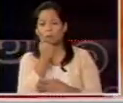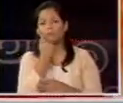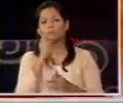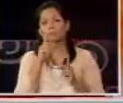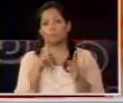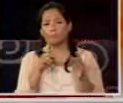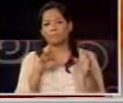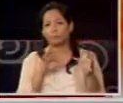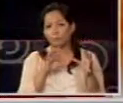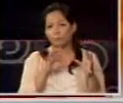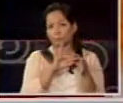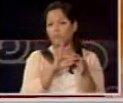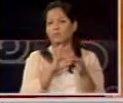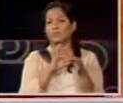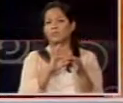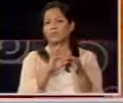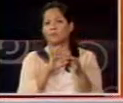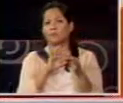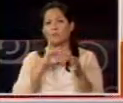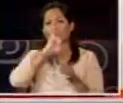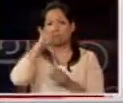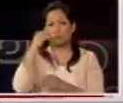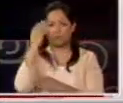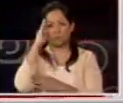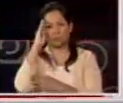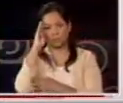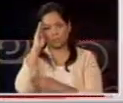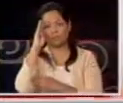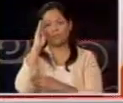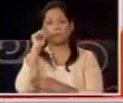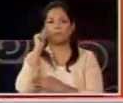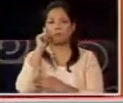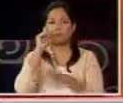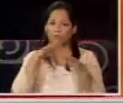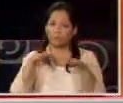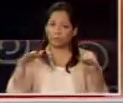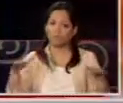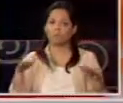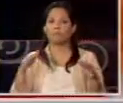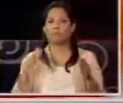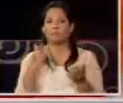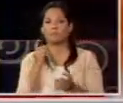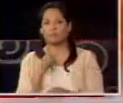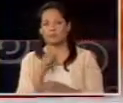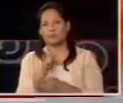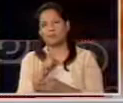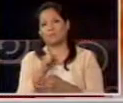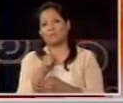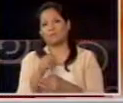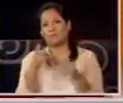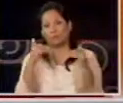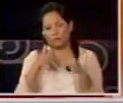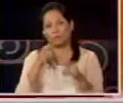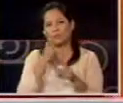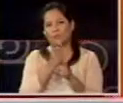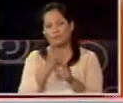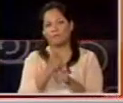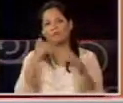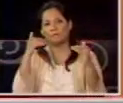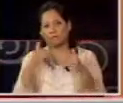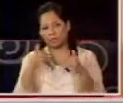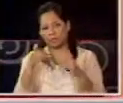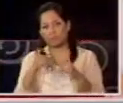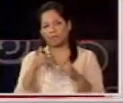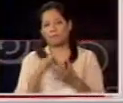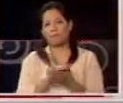involved, si Jose Basa o yung kanyang mga anak, ay question na ito sa tamang forum. So, it's been 8 years at mukhang hindi naman ganun yung nangyari.